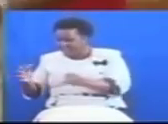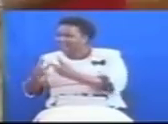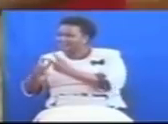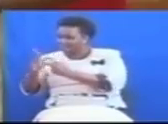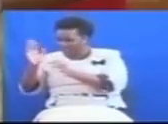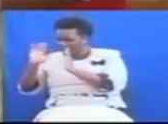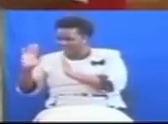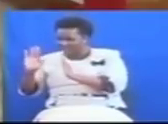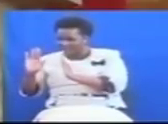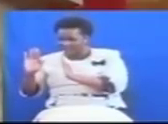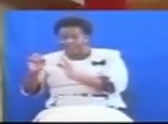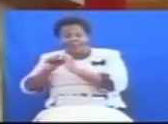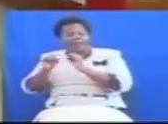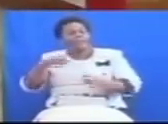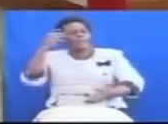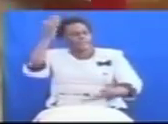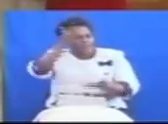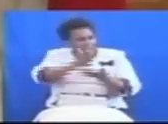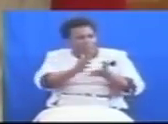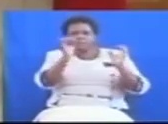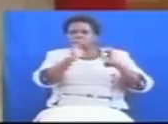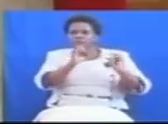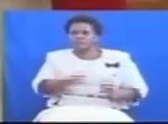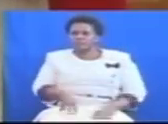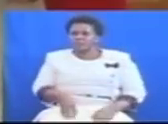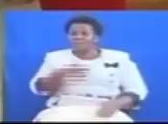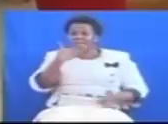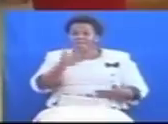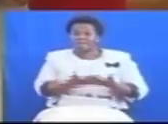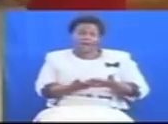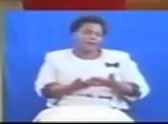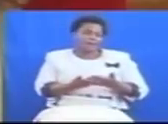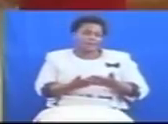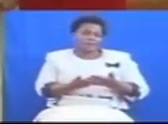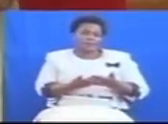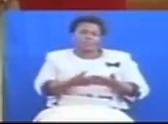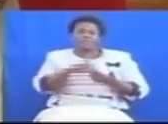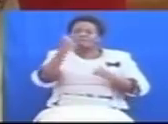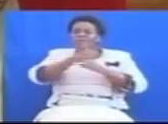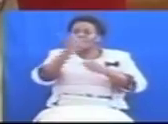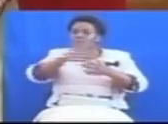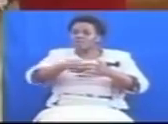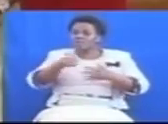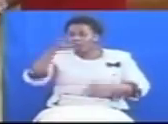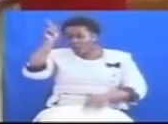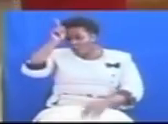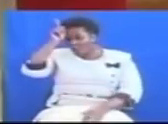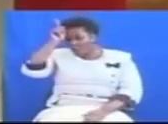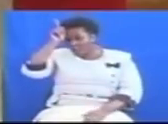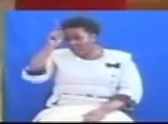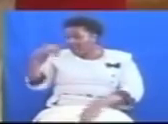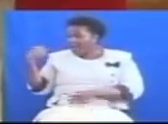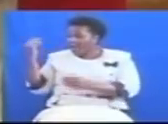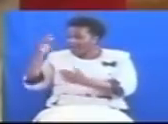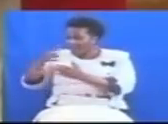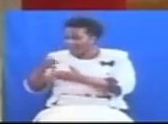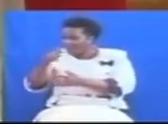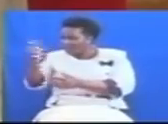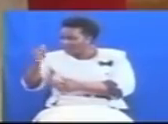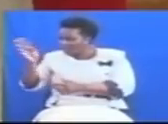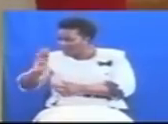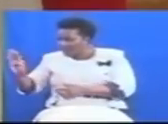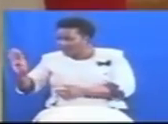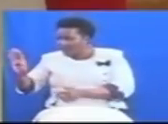mfano, msafirishaji wa ng'ombe kutoka Zanzibar akija akichukua ng'ombe bara kupeleka Zanzibar, analipishwa ushuru sawa sawa